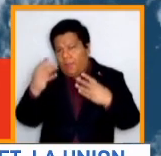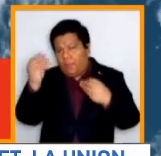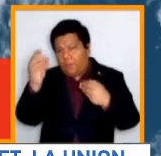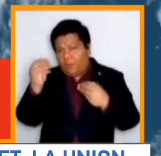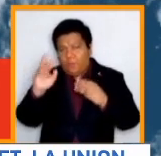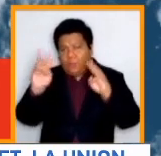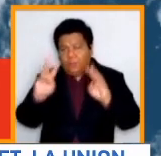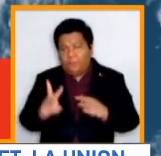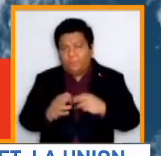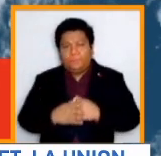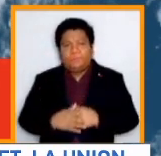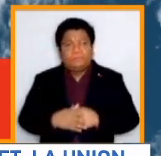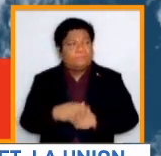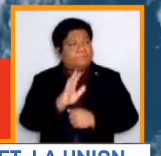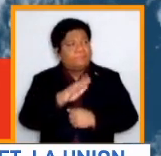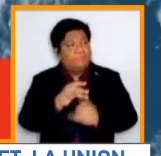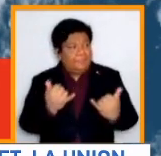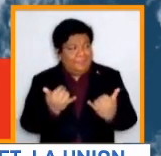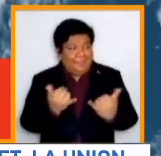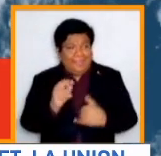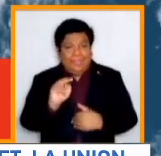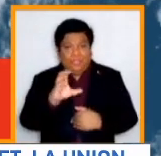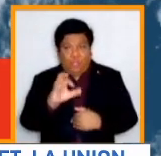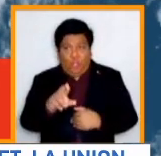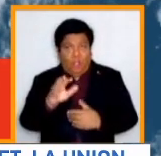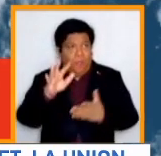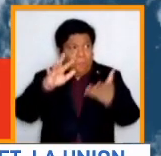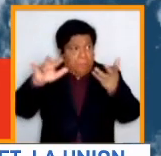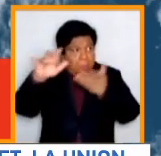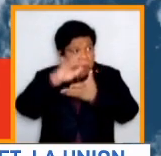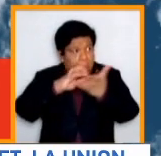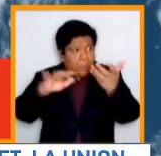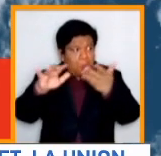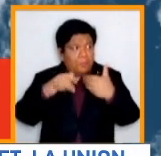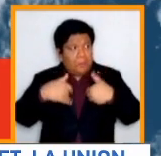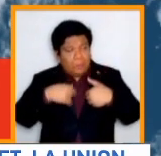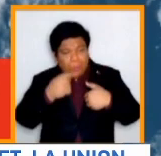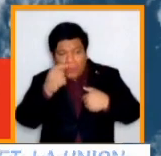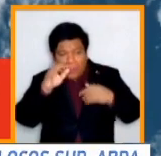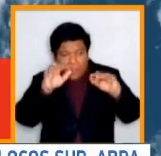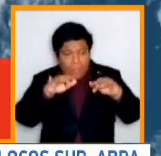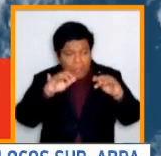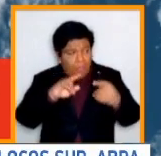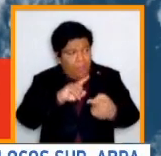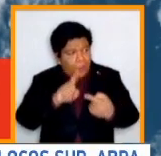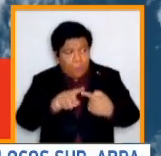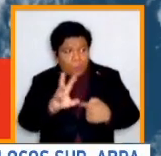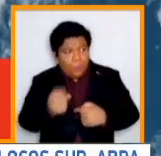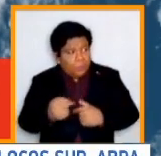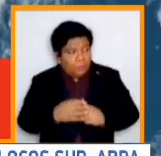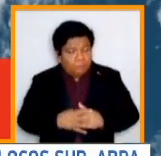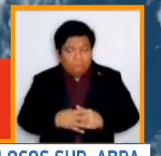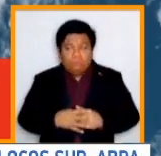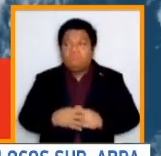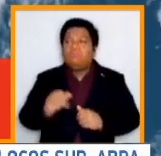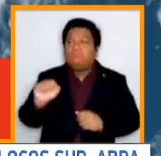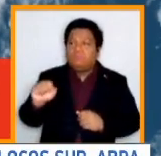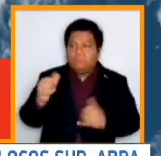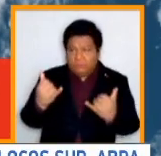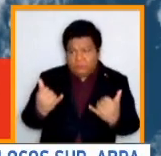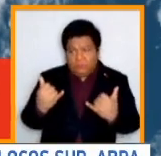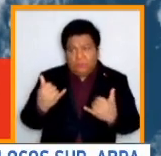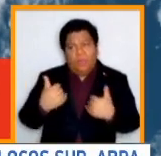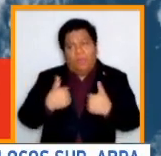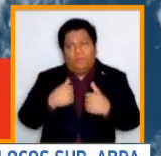dito sa Metro Manila hanggang kailan magiging ganito ang panahon? Ngayong araw, inaasahan pa rin natin yung mga pamisan-misang pag-ulan dito sa Metro